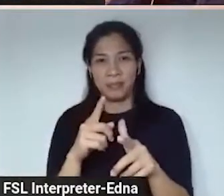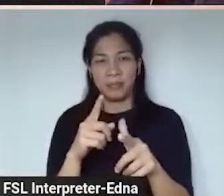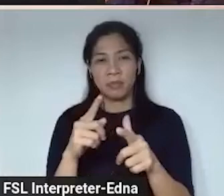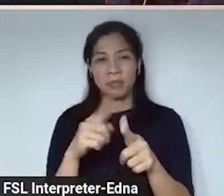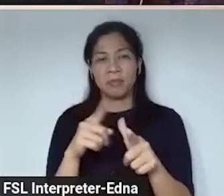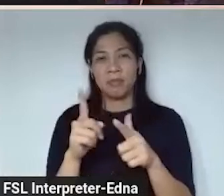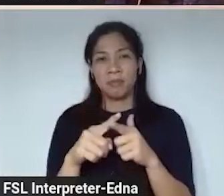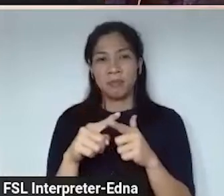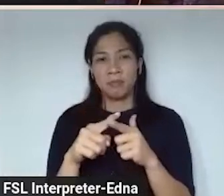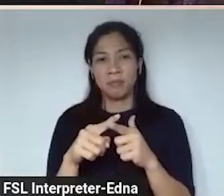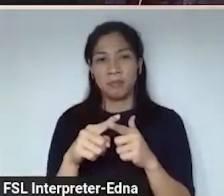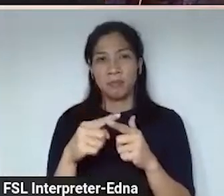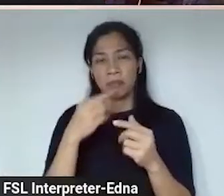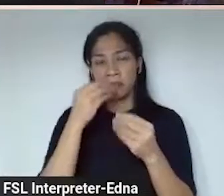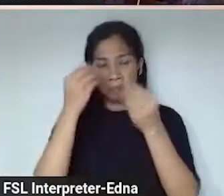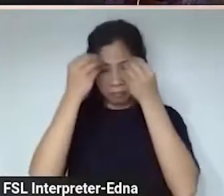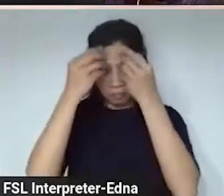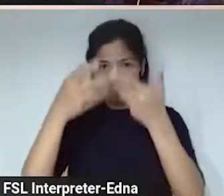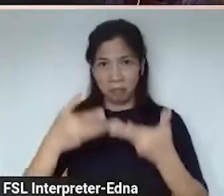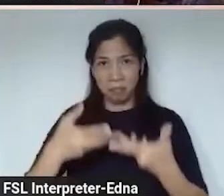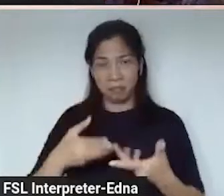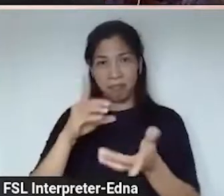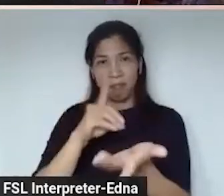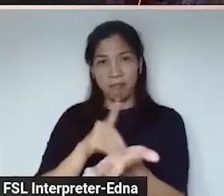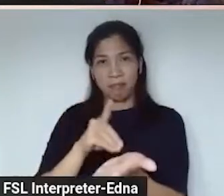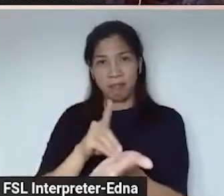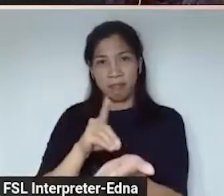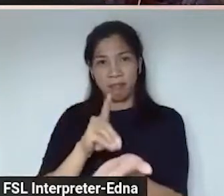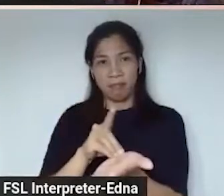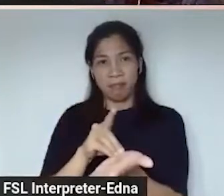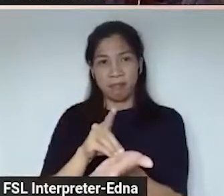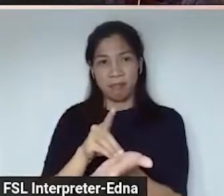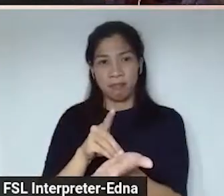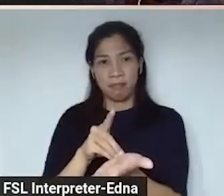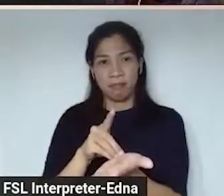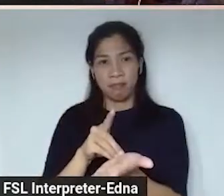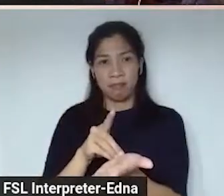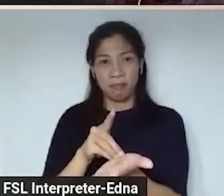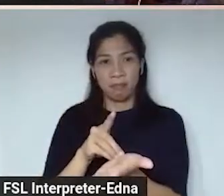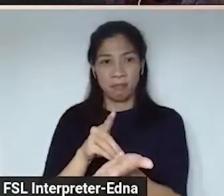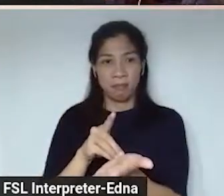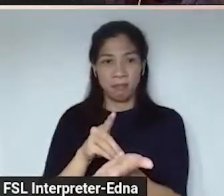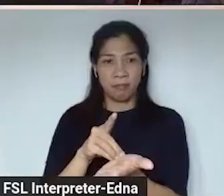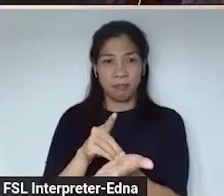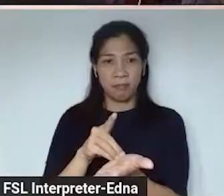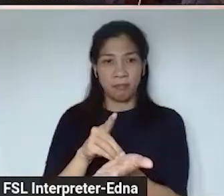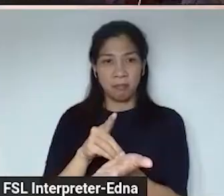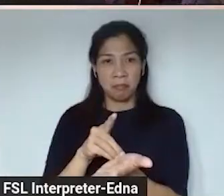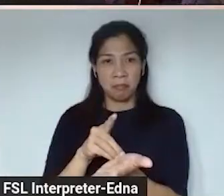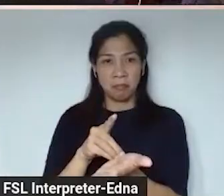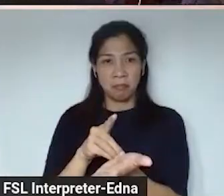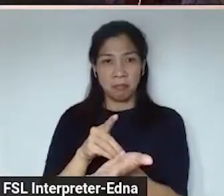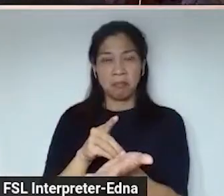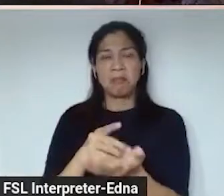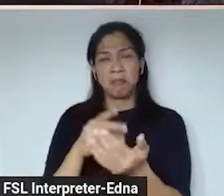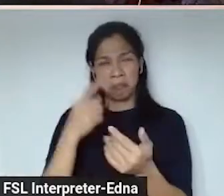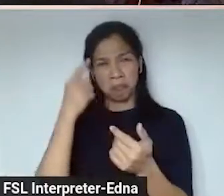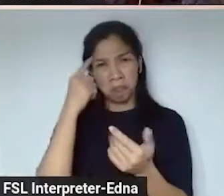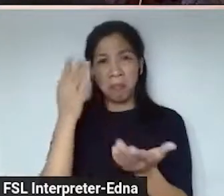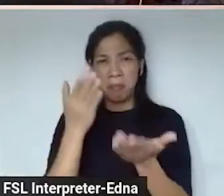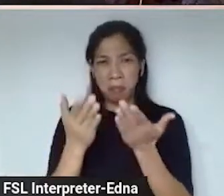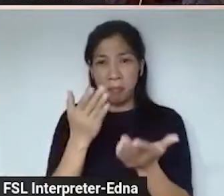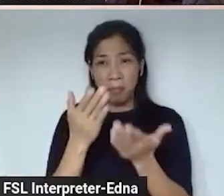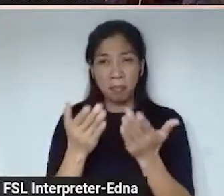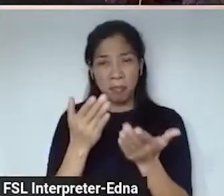I was told by the doctor na parang ang suspicion nila, it's muscular dystrophy, but they have to confirm